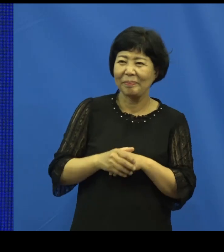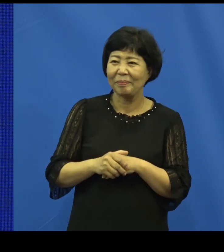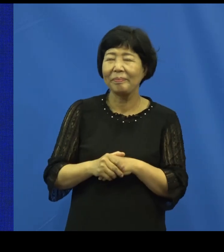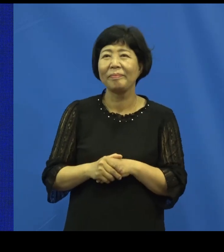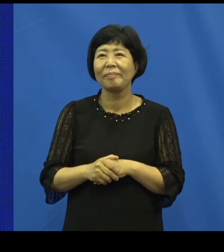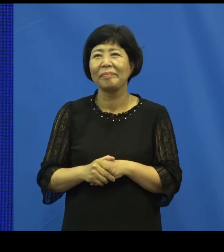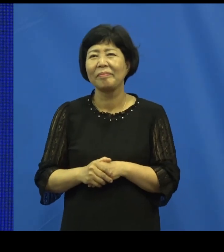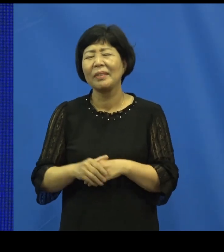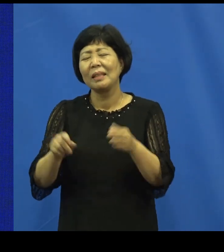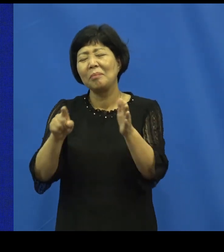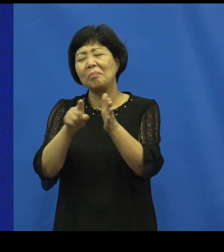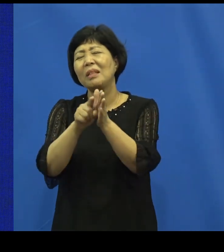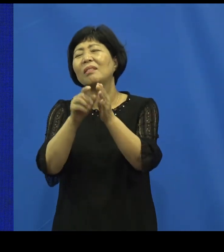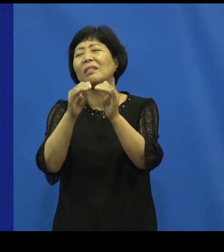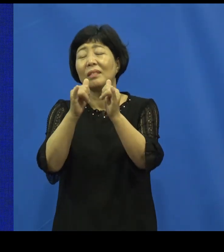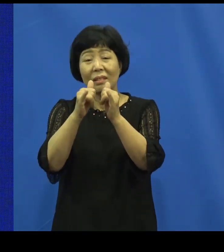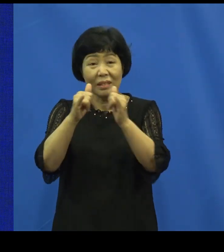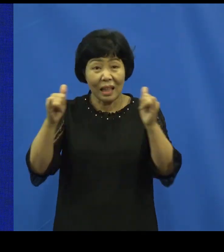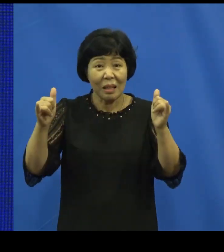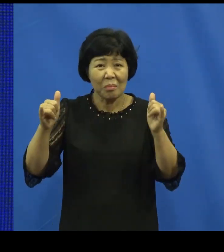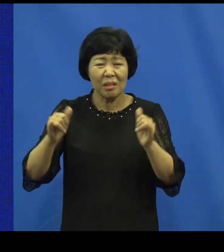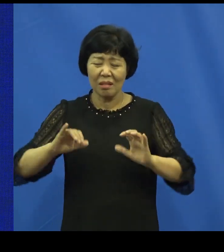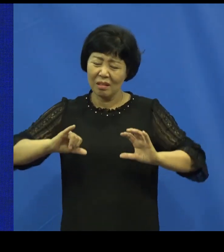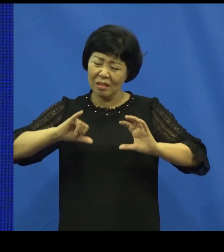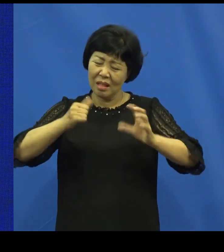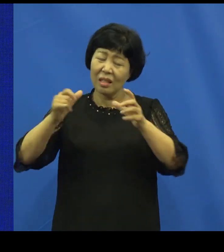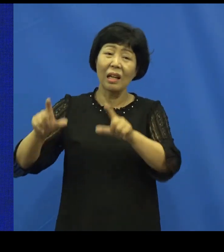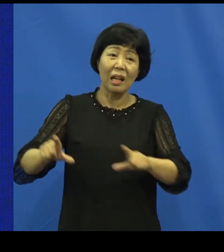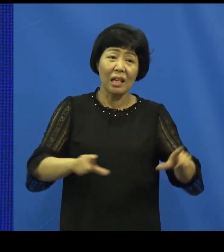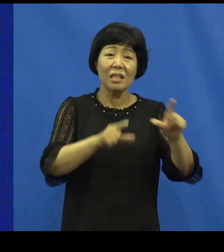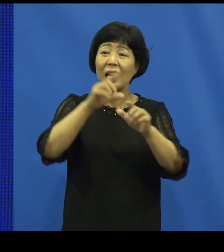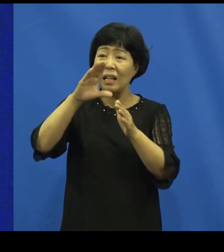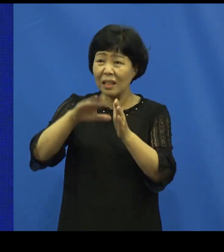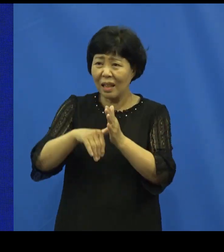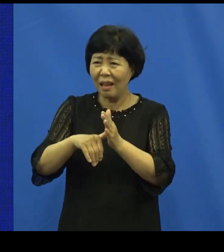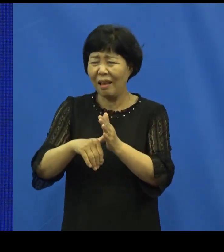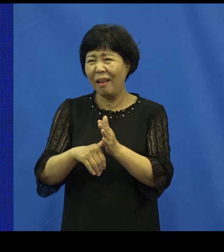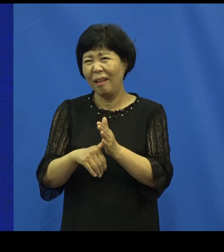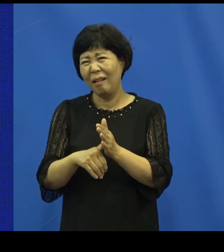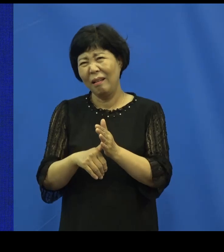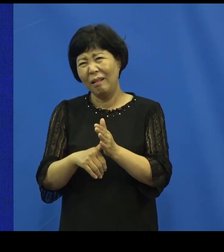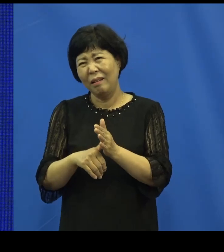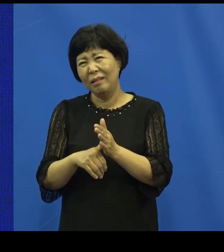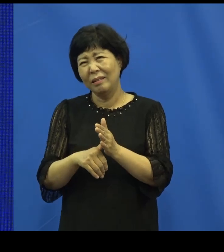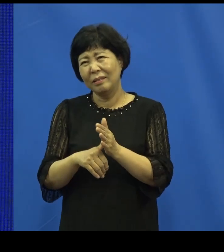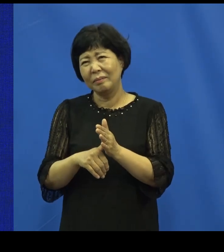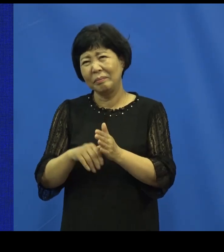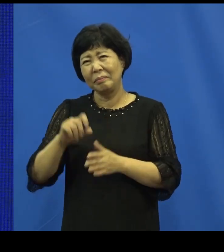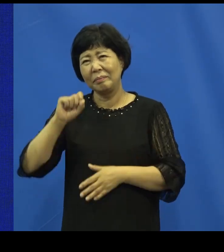여러분, 신자들이 세상에서 종종 코너로 몰릴 때가 많습니다. 꼼짝 못하도 법까지 만들었잖아요.